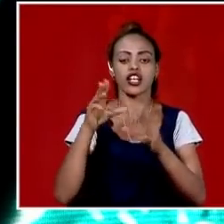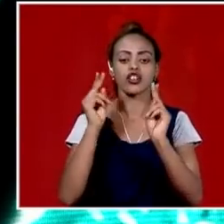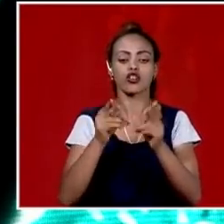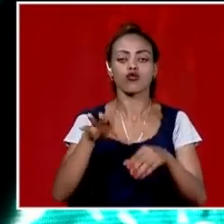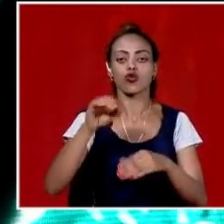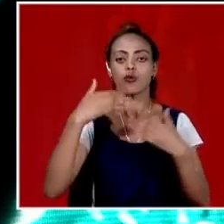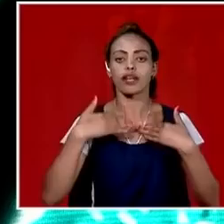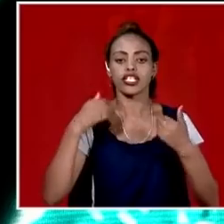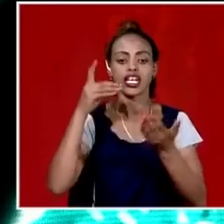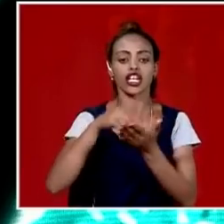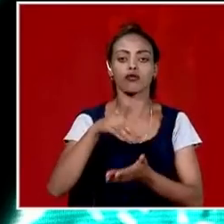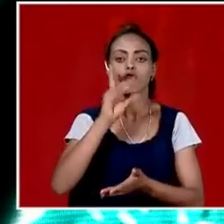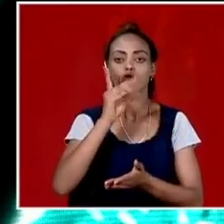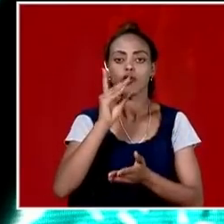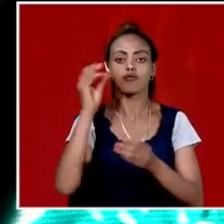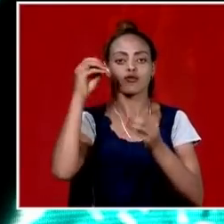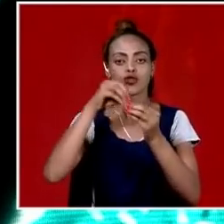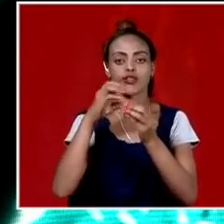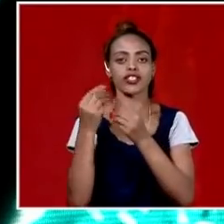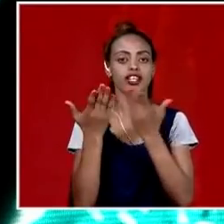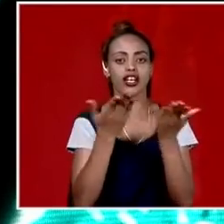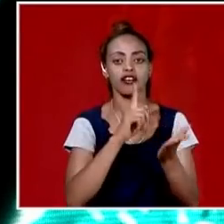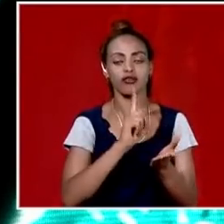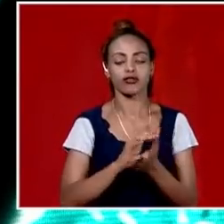ዝርከቡ መናእሰይ ከተማኮሮም ኣሰፋ ባይ ዝለኣኸና ሓበሬታ